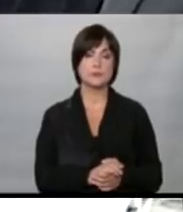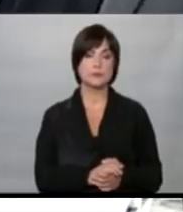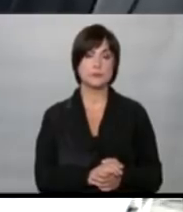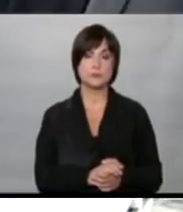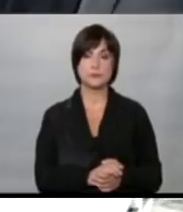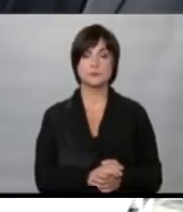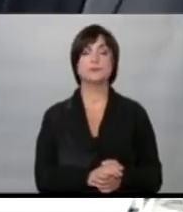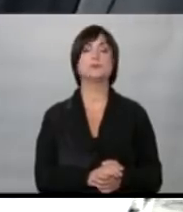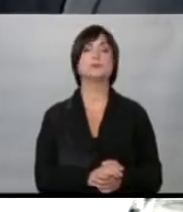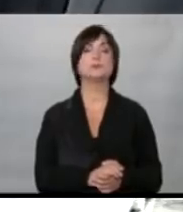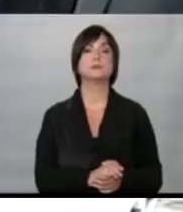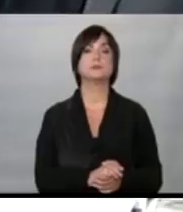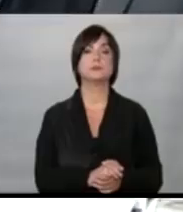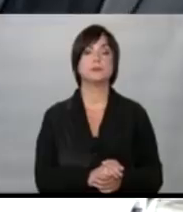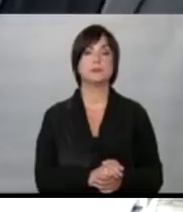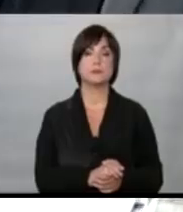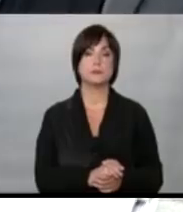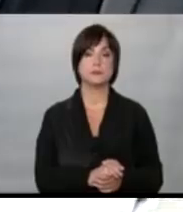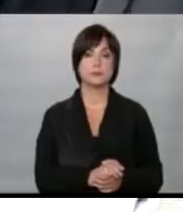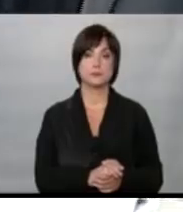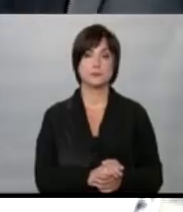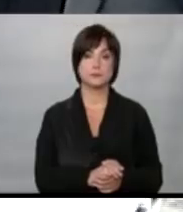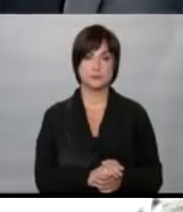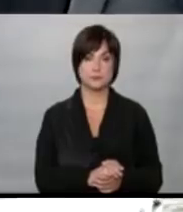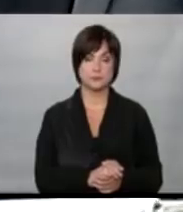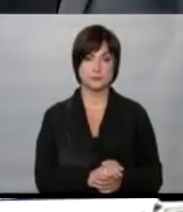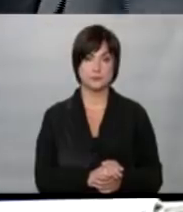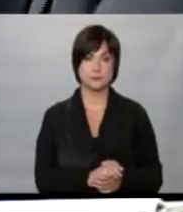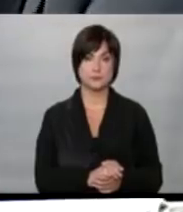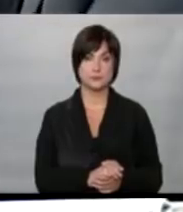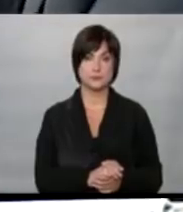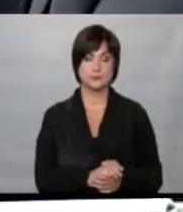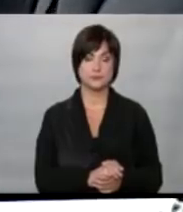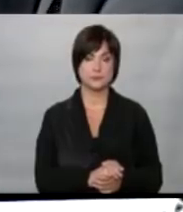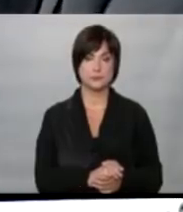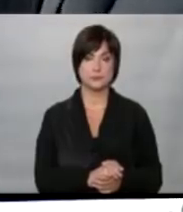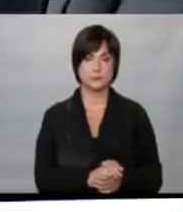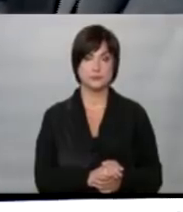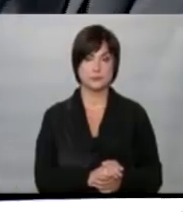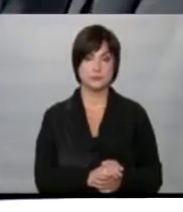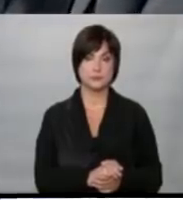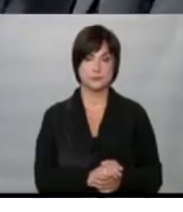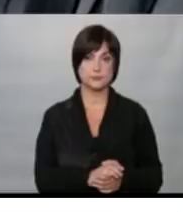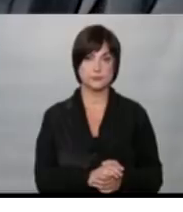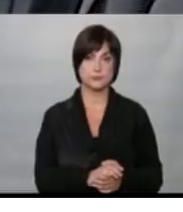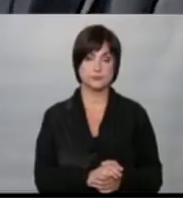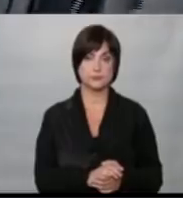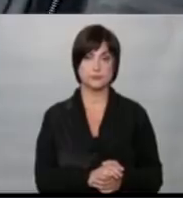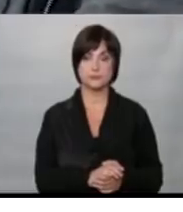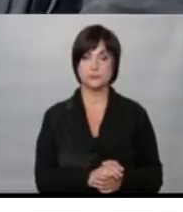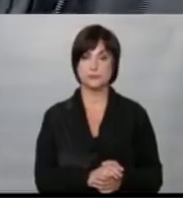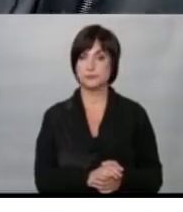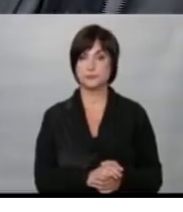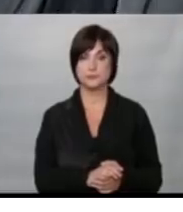цивилизација од македонците во север апсолутно точно е затоа што затоа член 7 дели